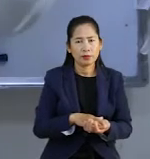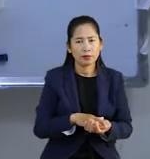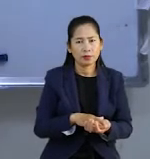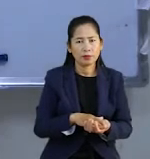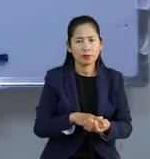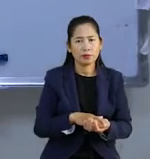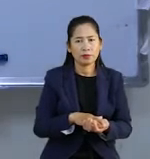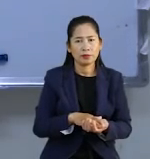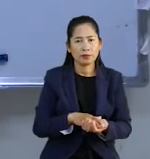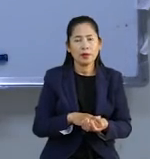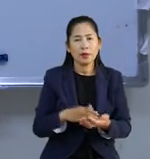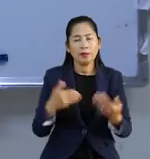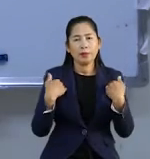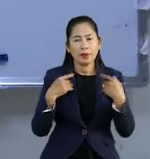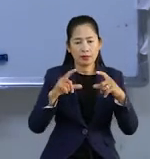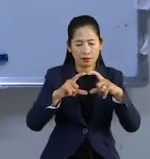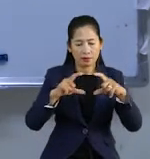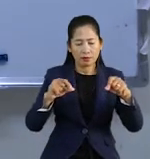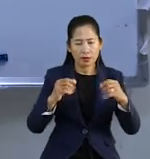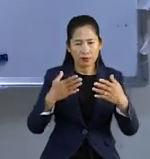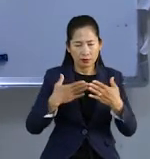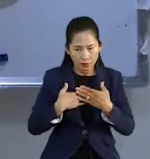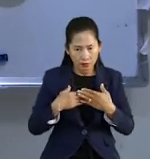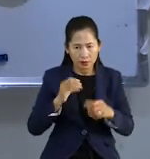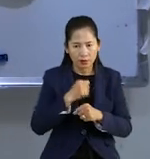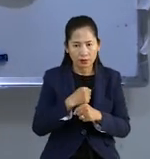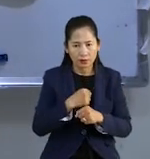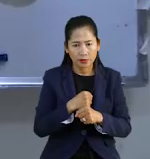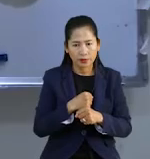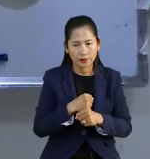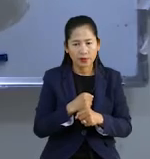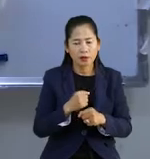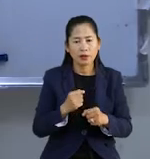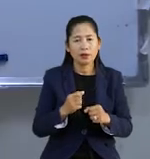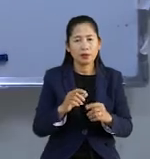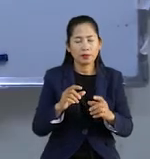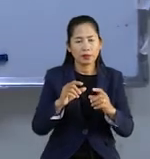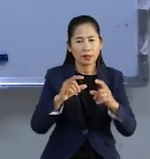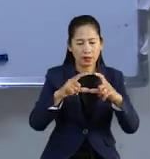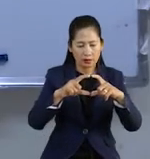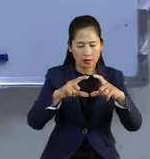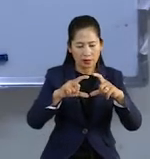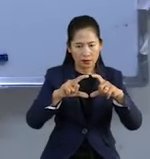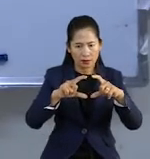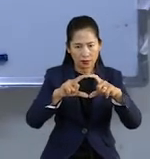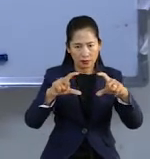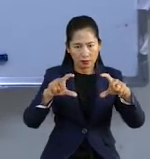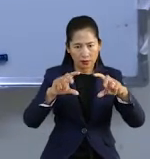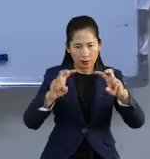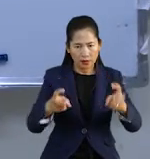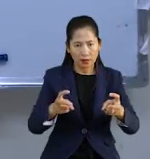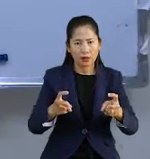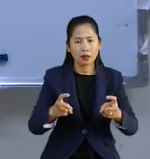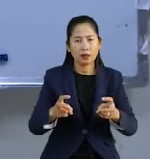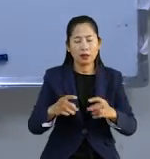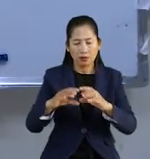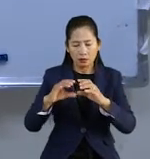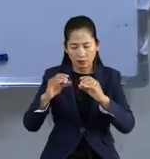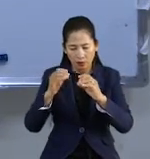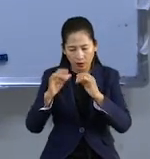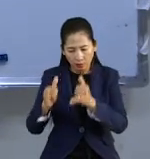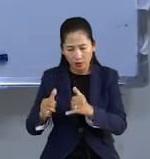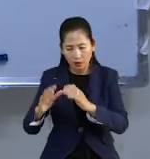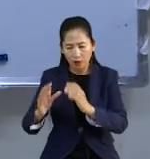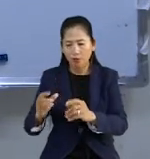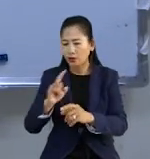บาทเมียนบันสมกวลคลวนจังยังเถื่อนะยังมังการนักเปี้ยบันบาหรือก็ยังจิตบกกระลึกนักแหล่งกรมหุ่นแหล่